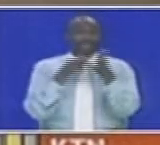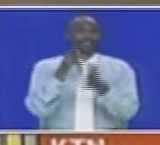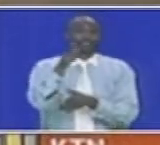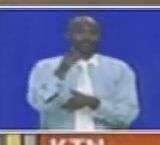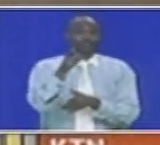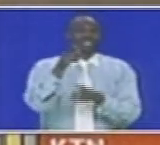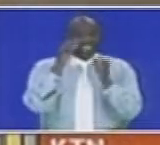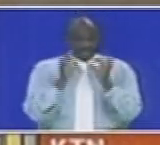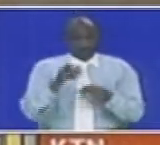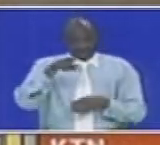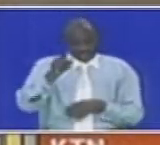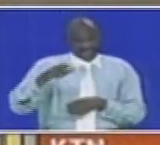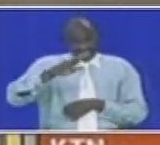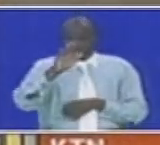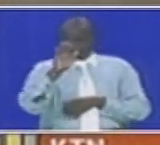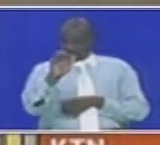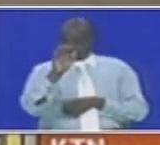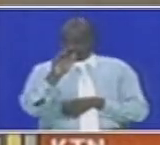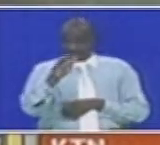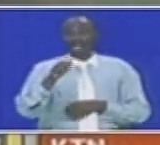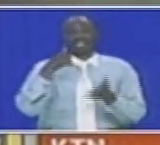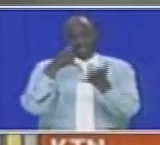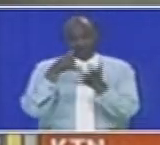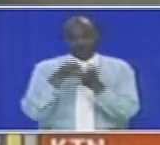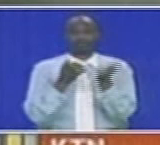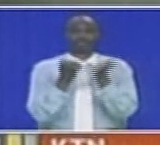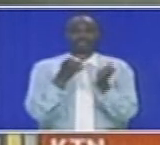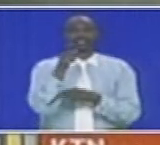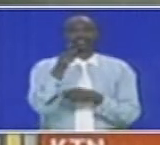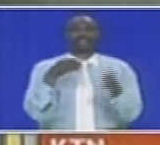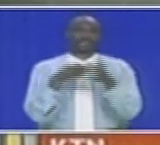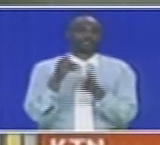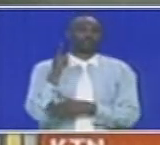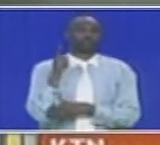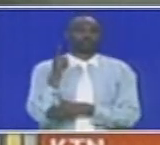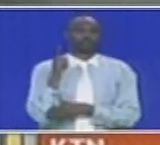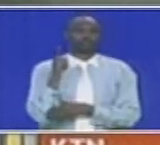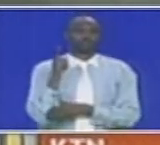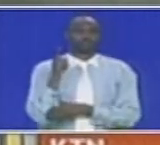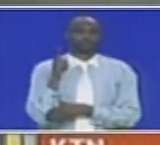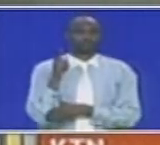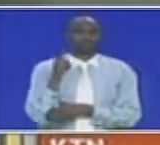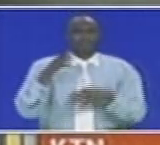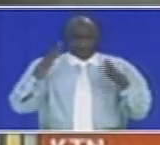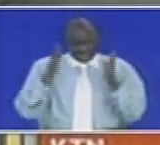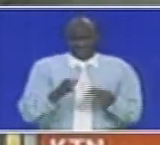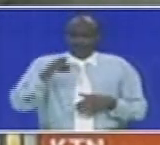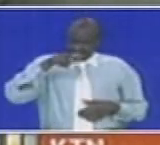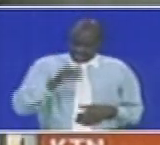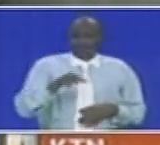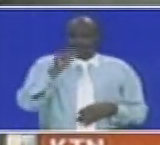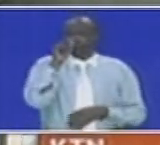maeneo wanayoyasimamia itabainika yanahusika na biashara hiyo haramu. Na yeyote katika sehemu yake